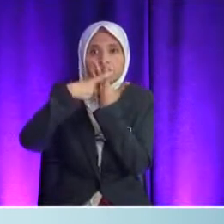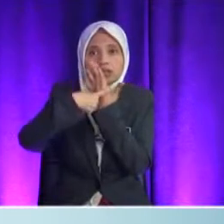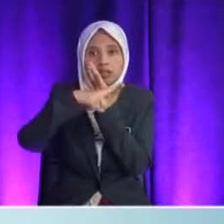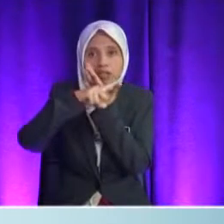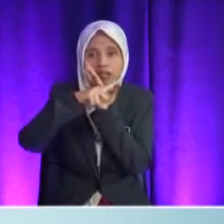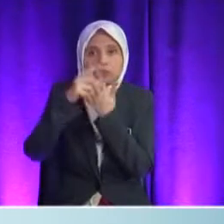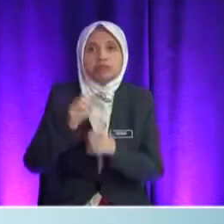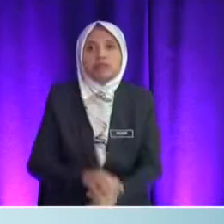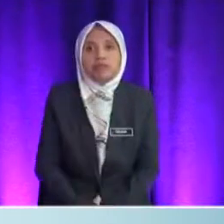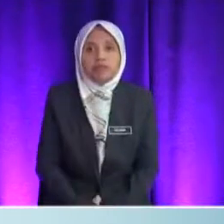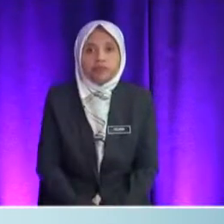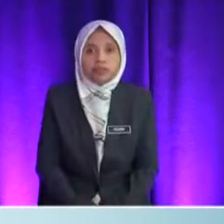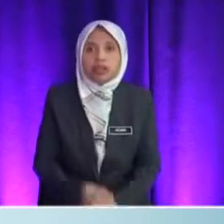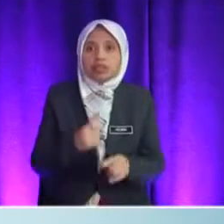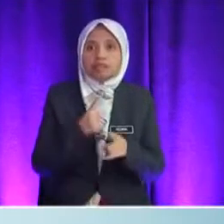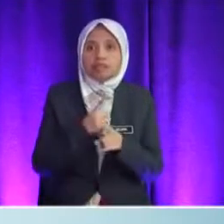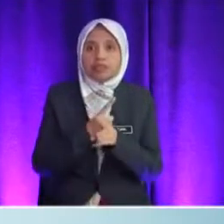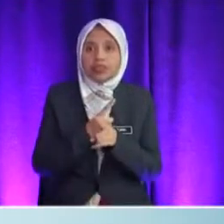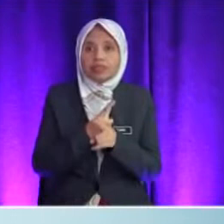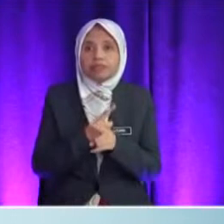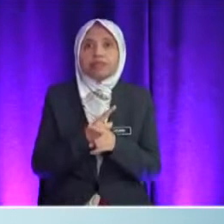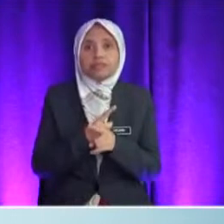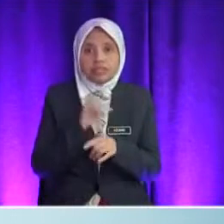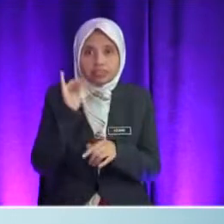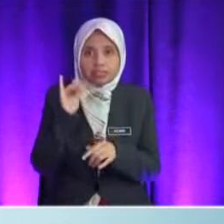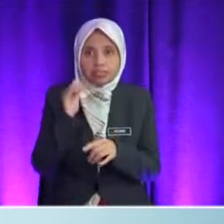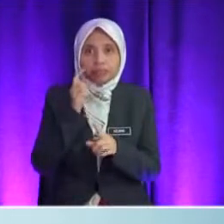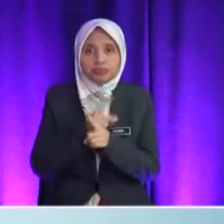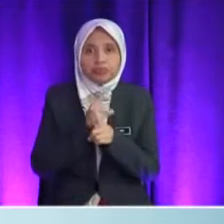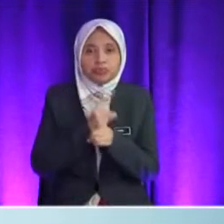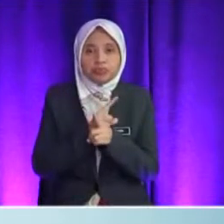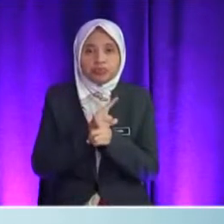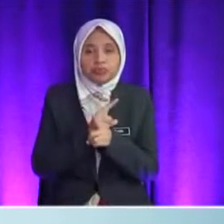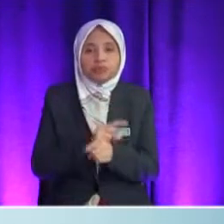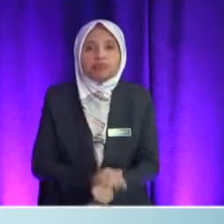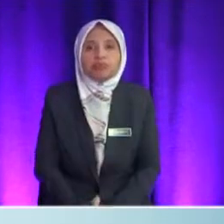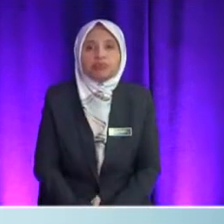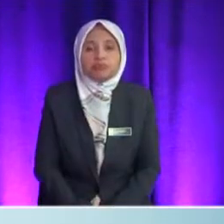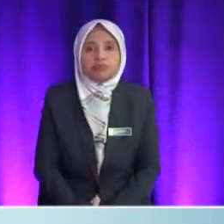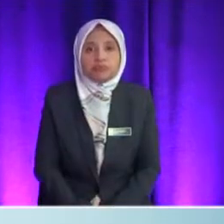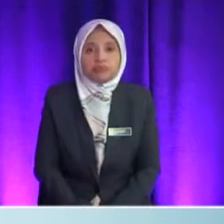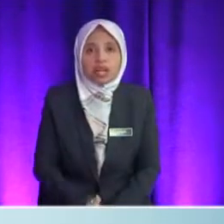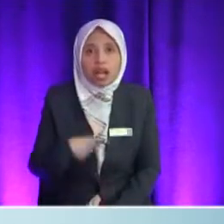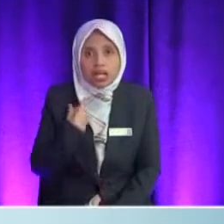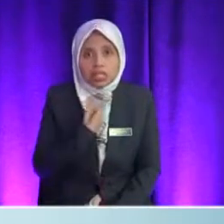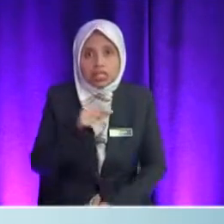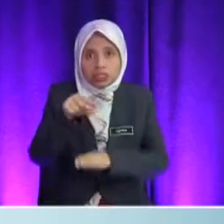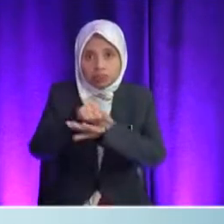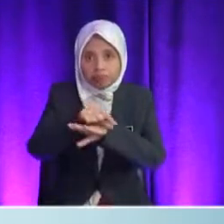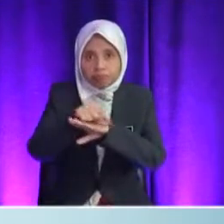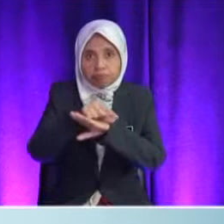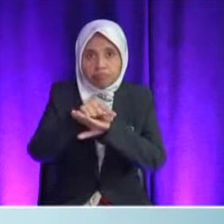hahaha tuh caranya betul Harusnya kita guna